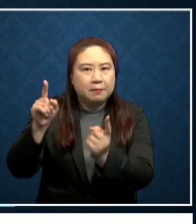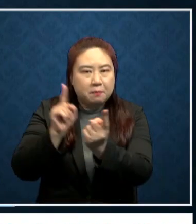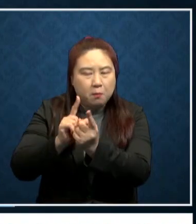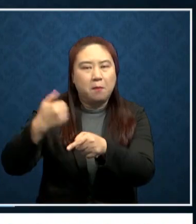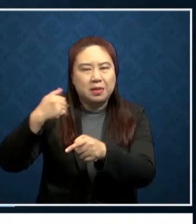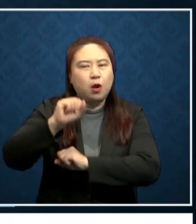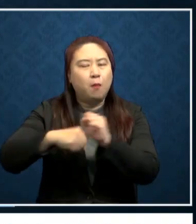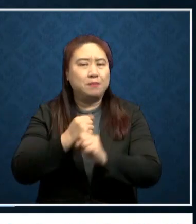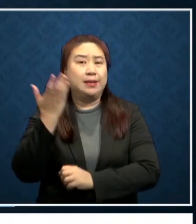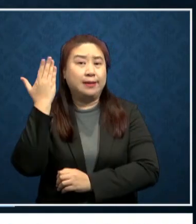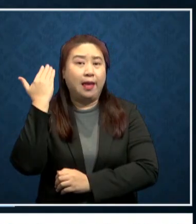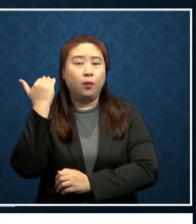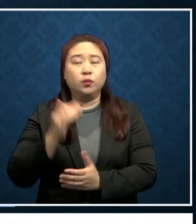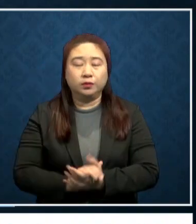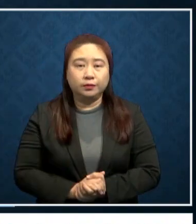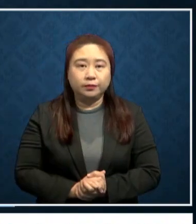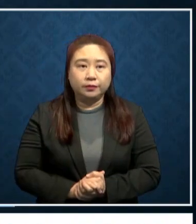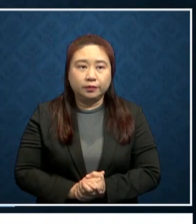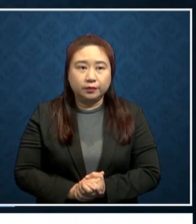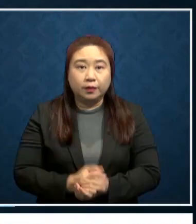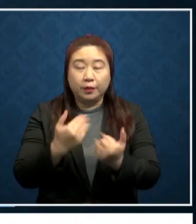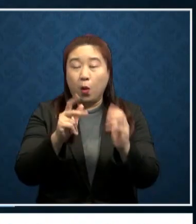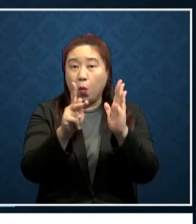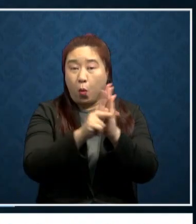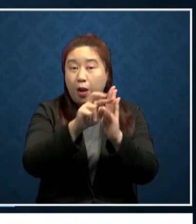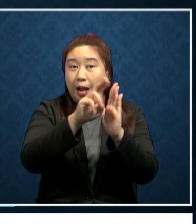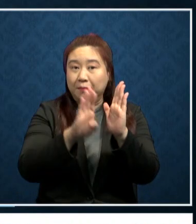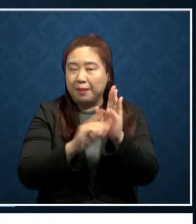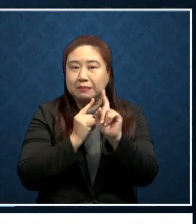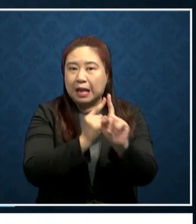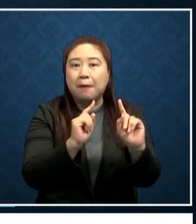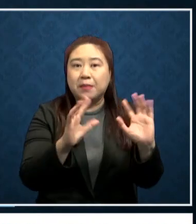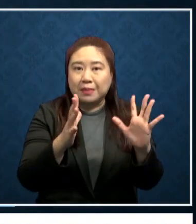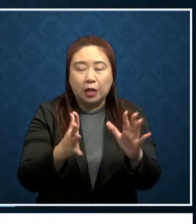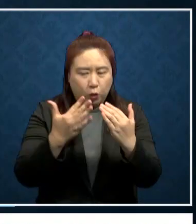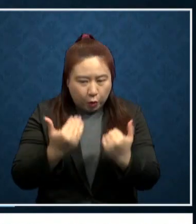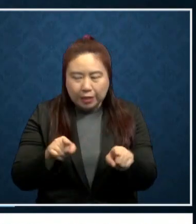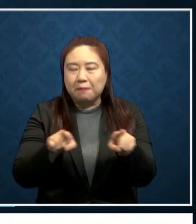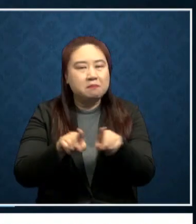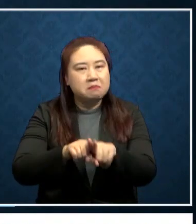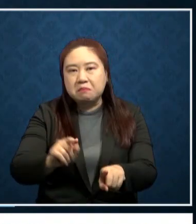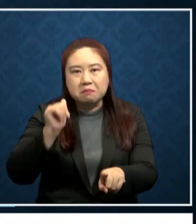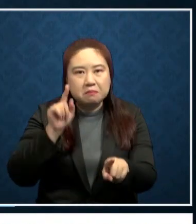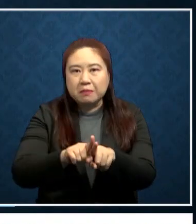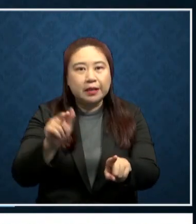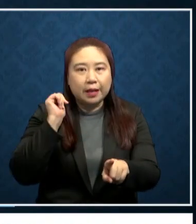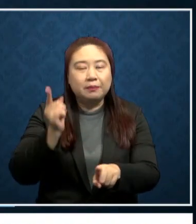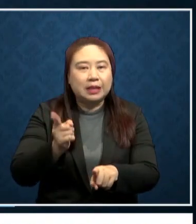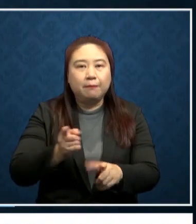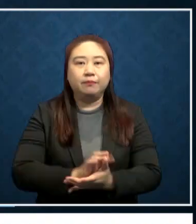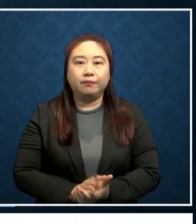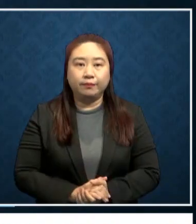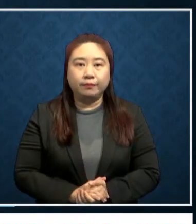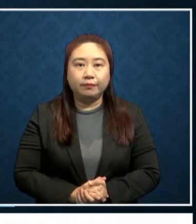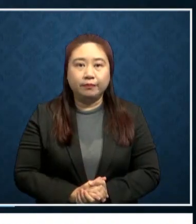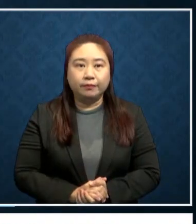ปีก่อนนะครับจากการที่ไม่ปฏิบัติตามกฎระเบียบในเรื่องนี้ก็ยังคงมีซ้ำเดิมนะครับก็เอ่อ